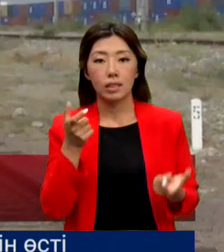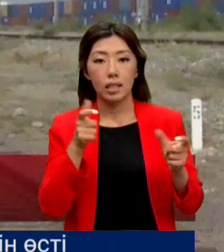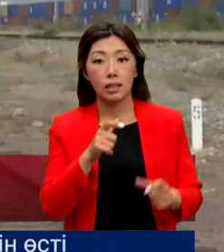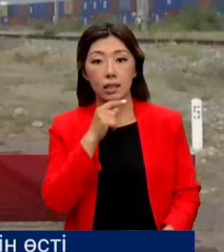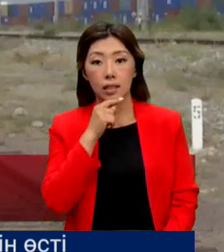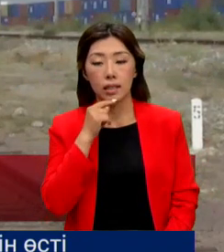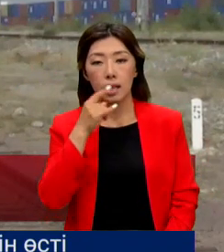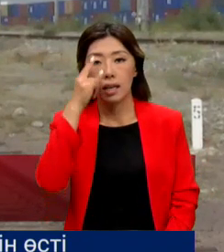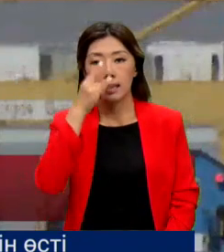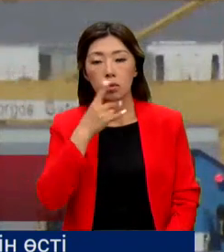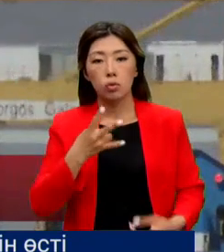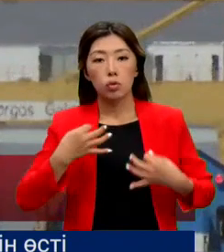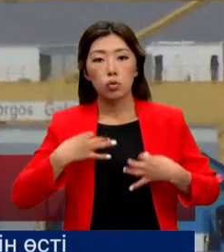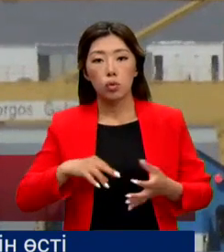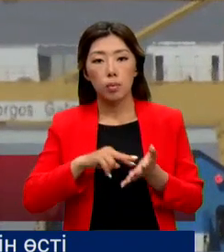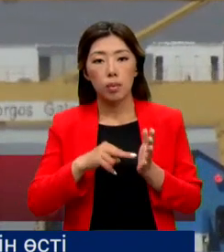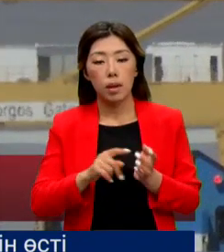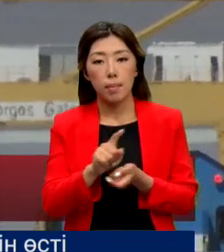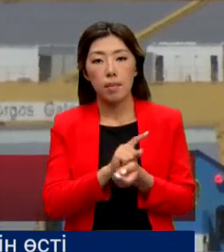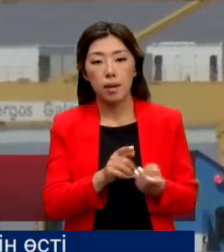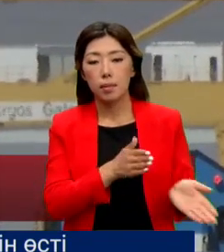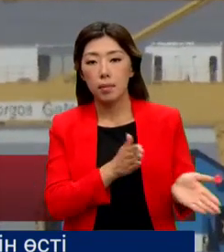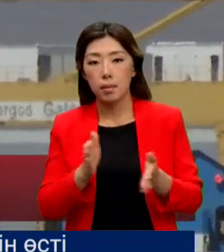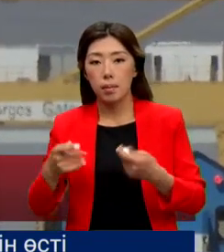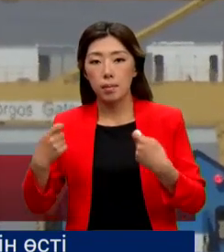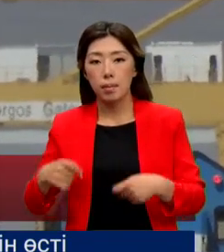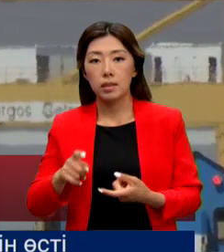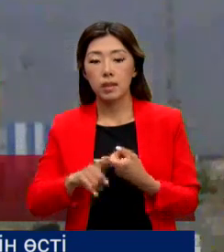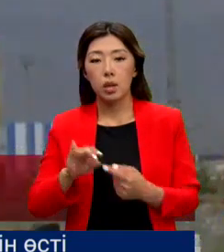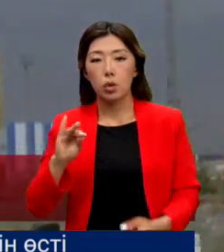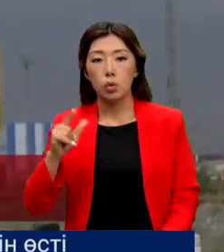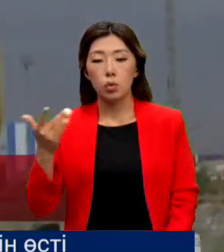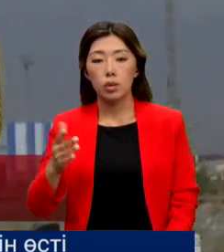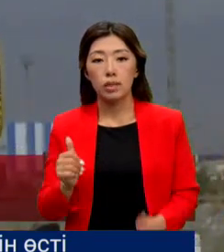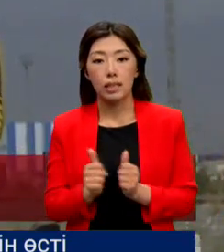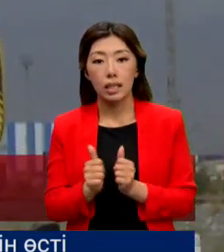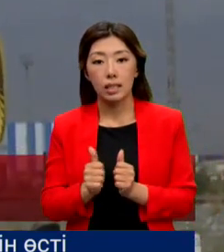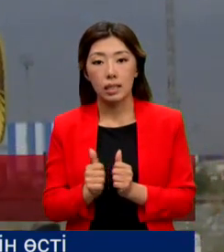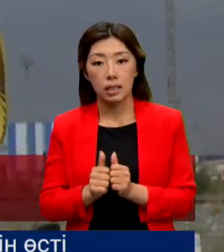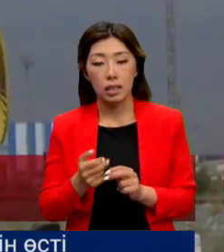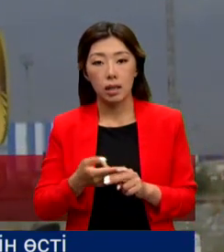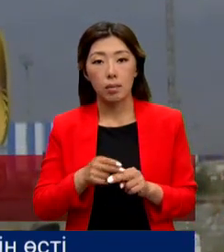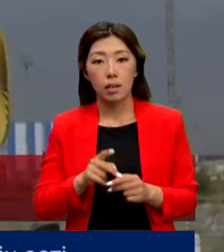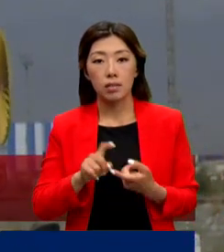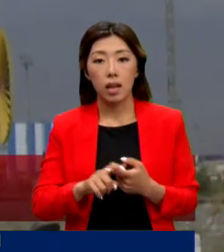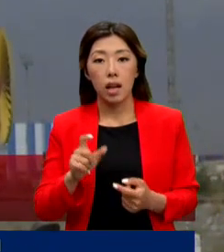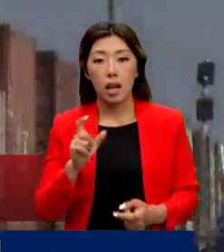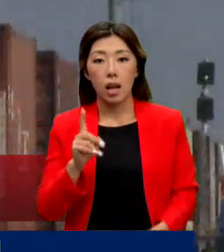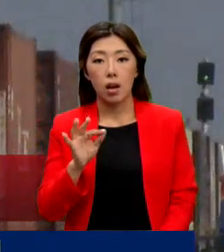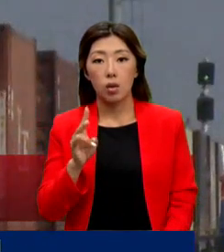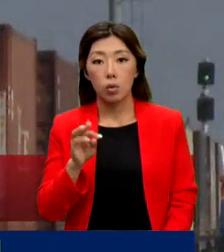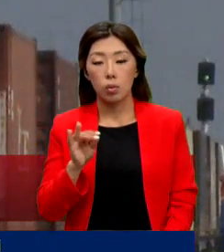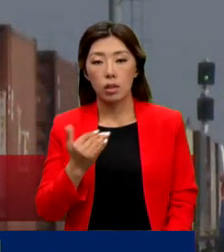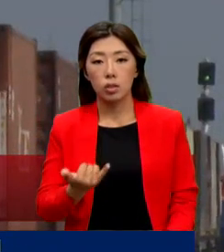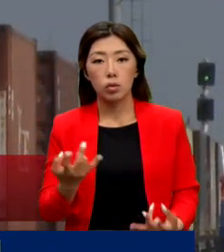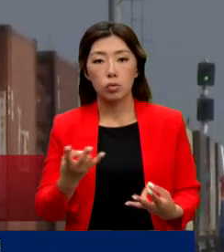нужно переориентировать экономику на потенциал южных соседей. В Институте мировой экономики и политики говорят, что именно сейчас есть